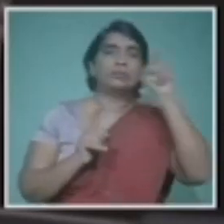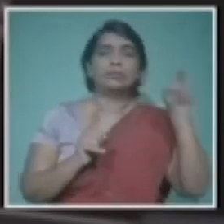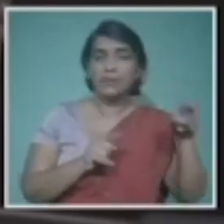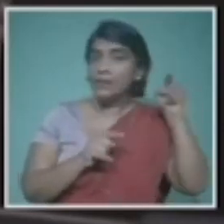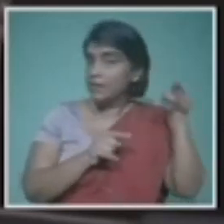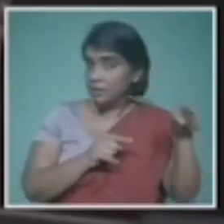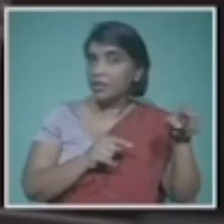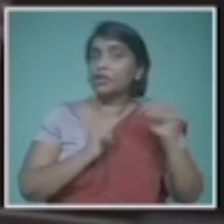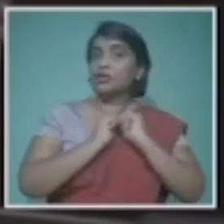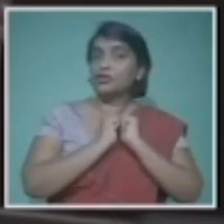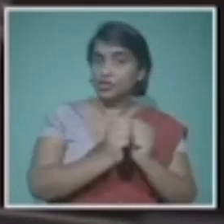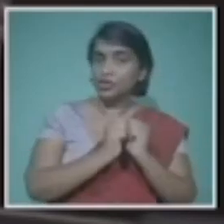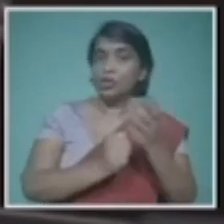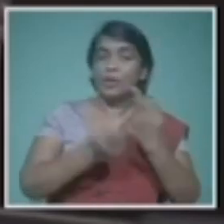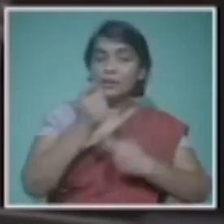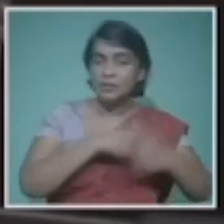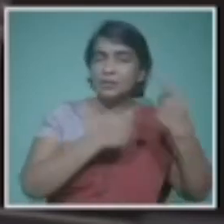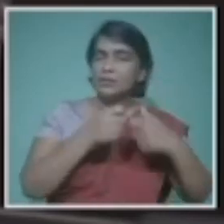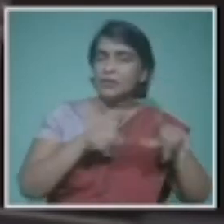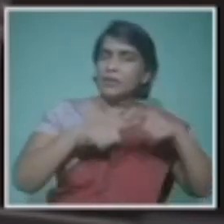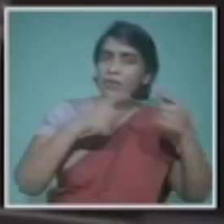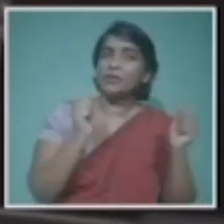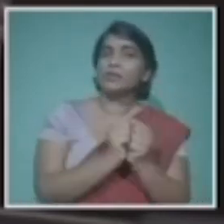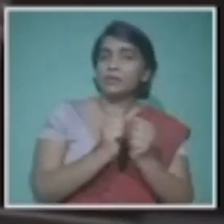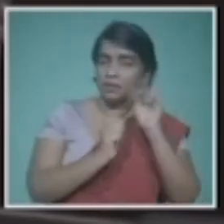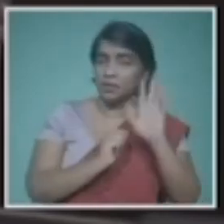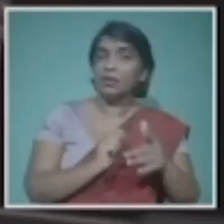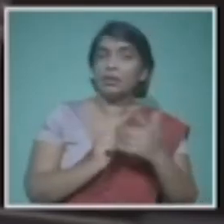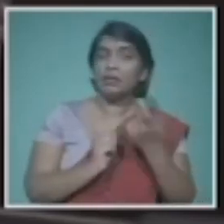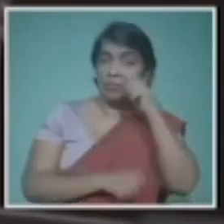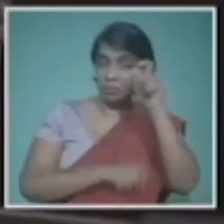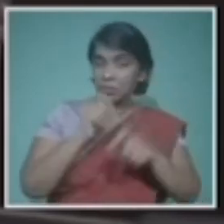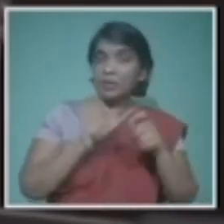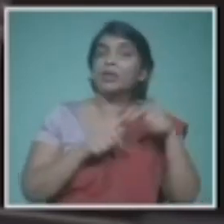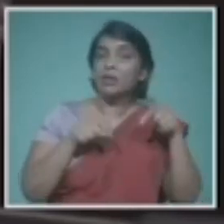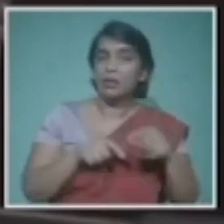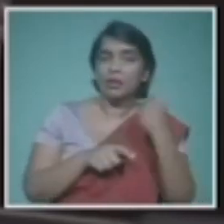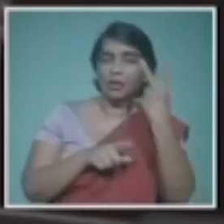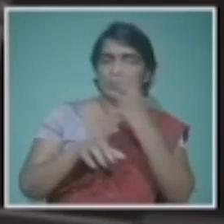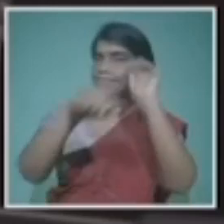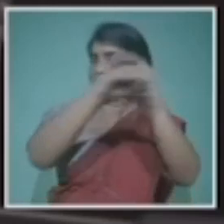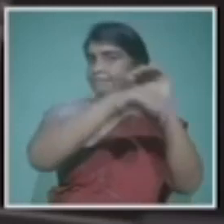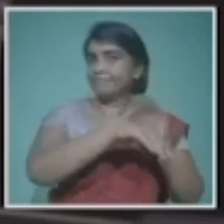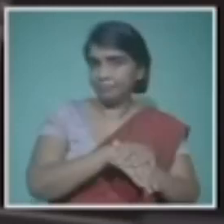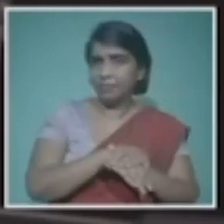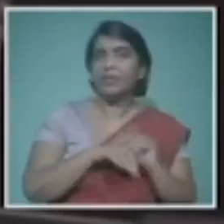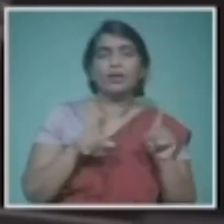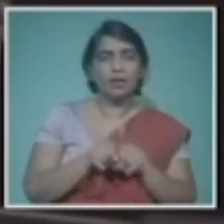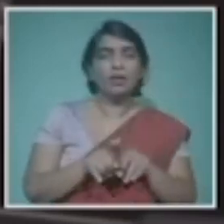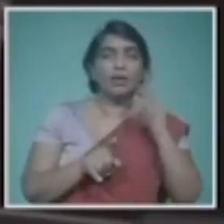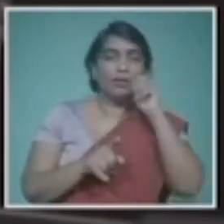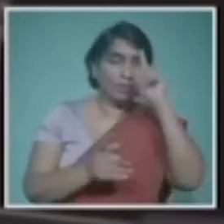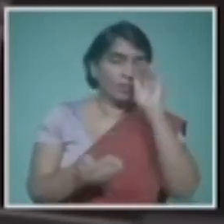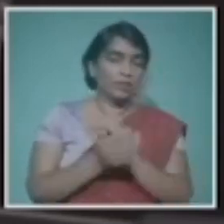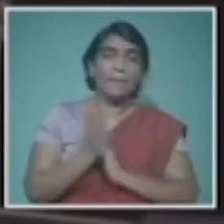ඒ තැන්වලදී රැකියා සඳහා අලෙවි කිරීම නොයෙක් නොයෙක් කටයුතු වලට යෙදෙන තැරවුකරුවන් මේ වෙනකොට කීප දෙනෙක් අත්අඩංගුවට අරගෙන තියෙනවා. වගේම මහජන